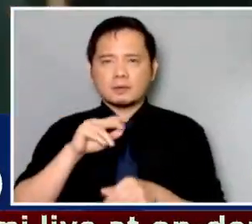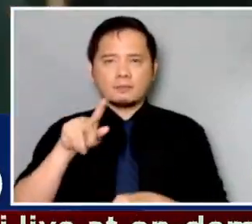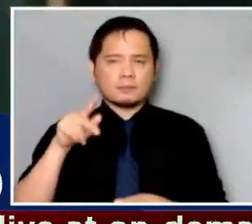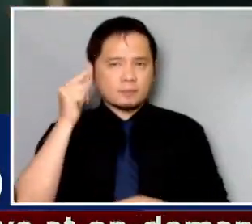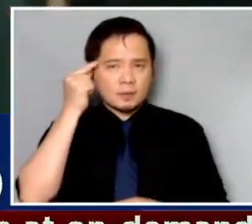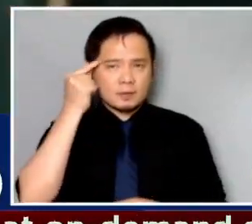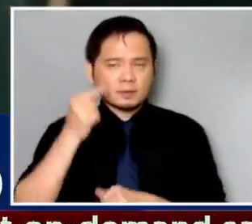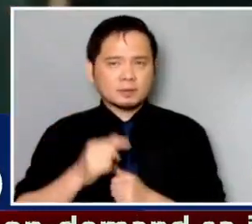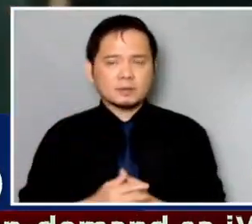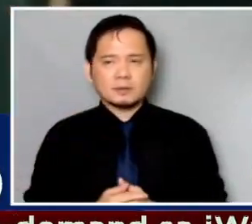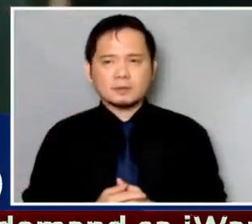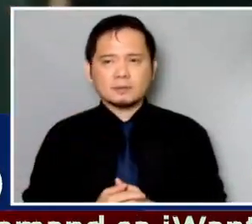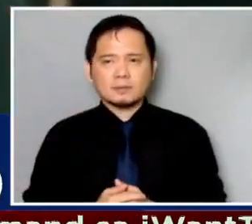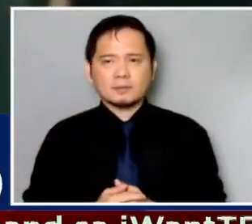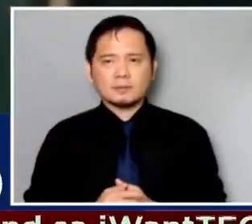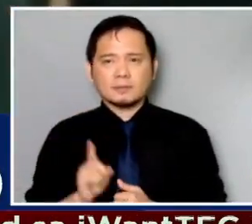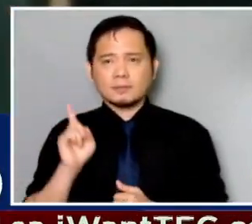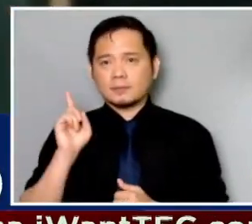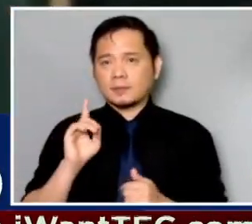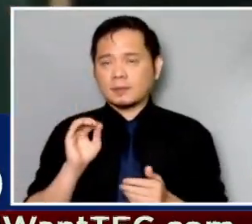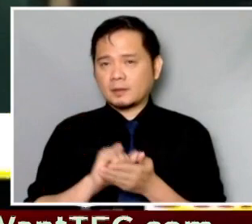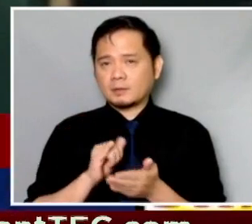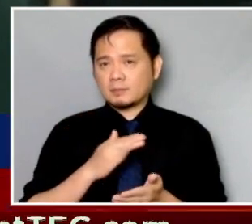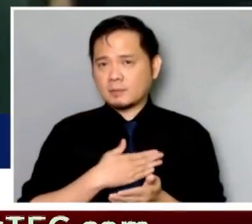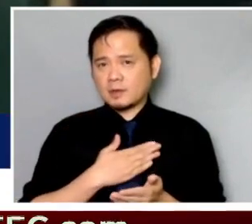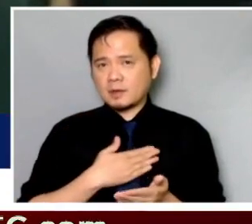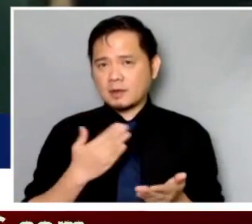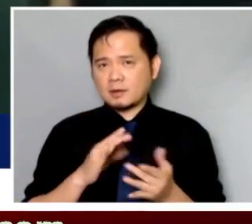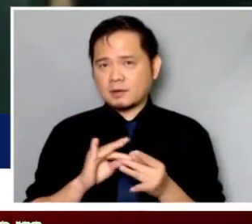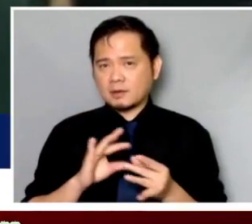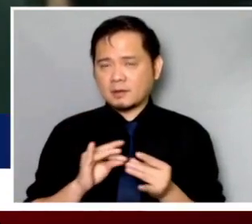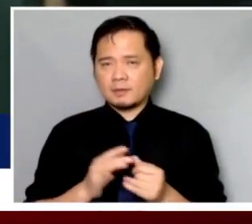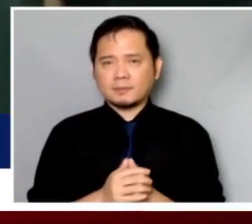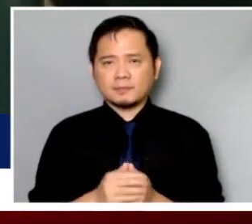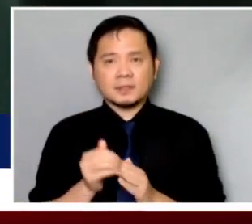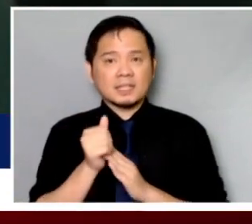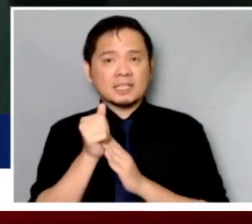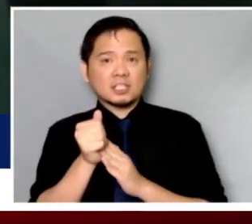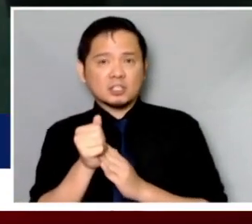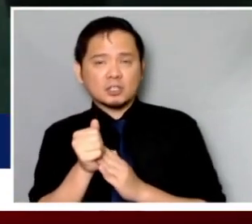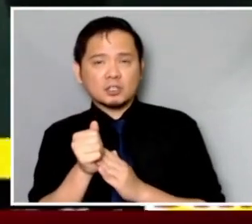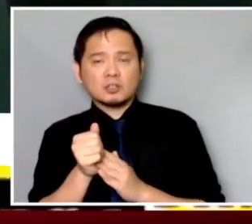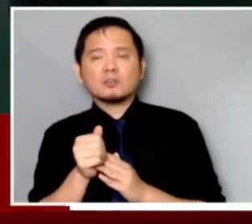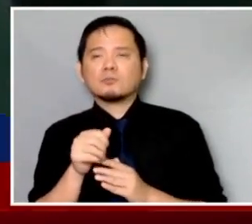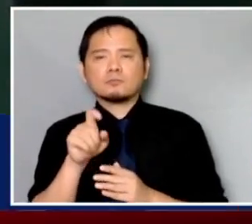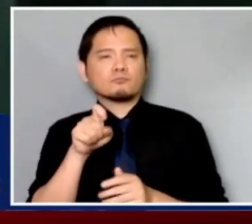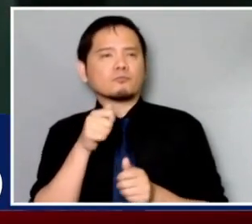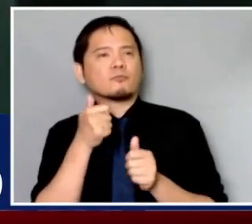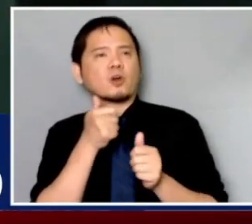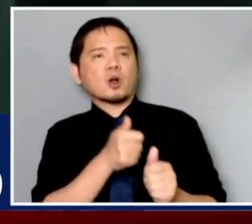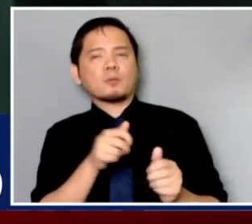Yun ang patakaran ko. So, yun, doon nagsisimula yung leadership by example eh. Kasi kung makita lang na,